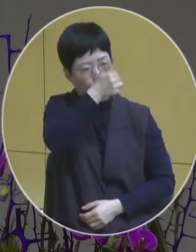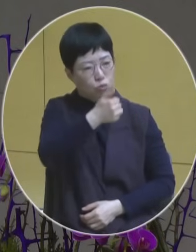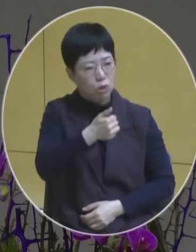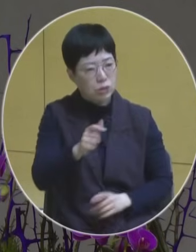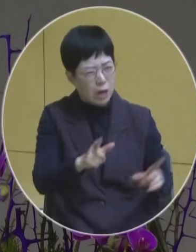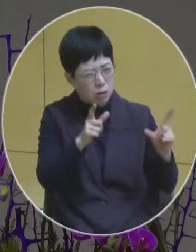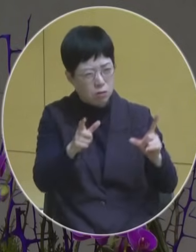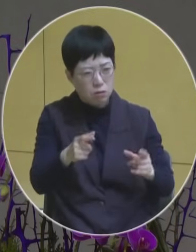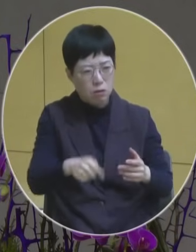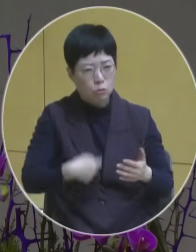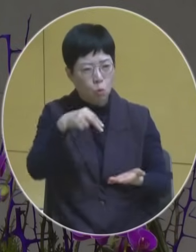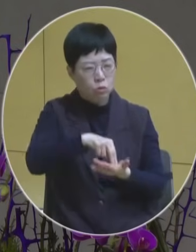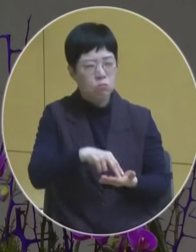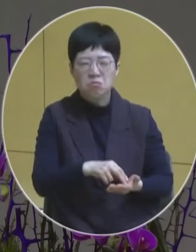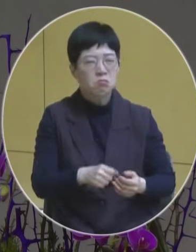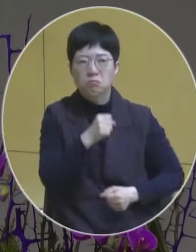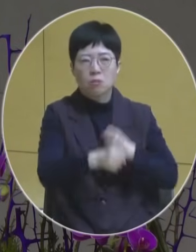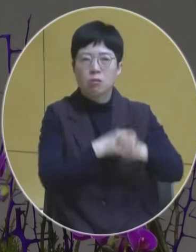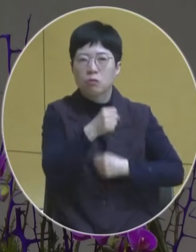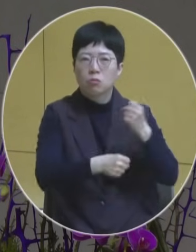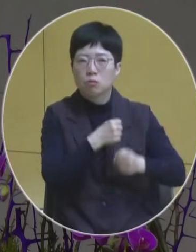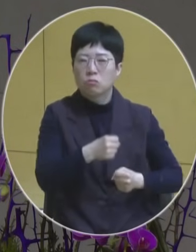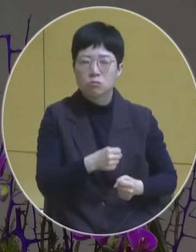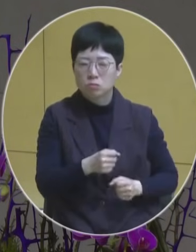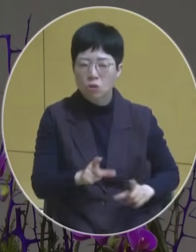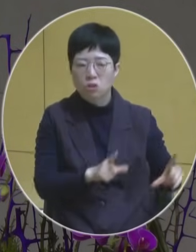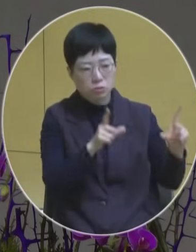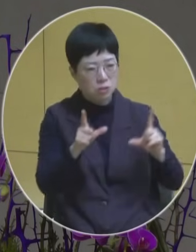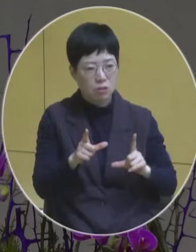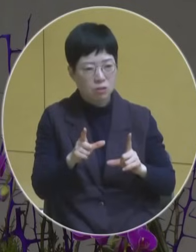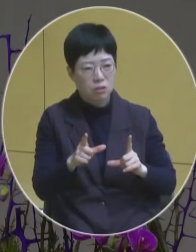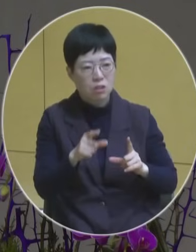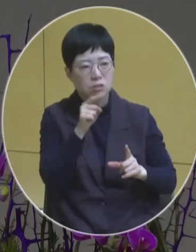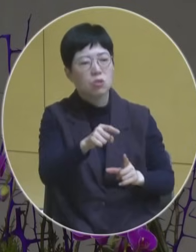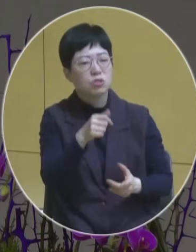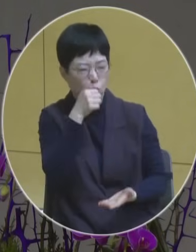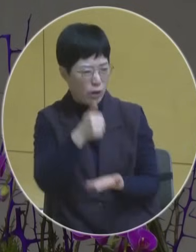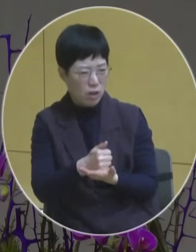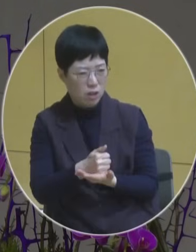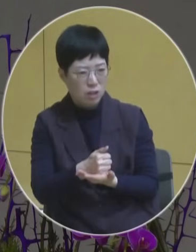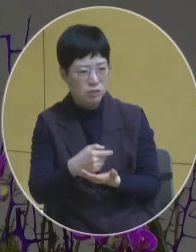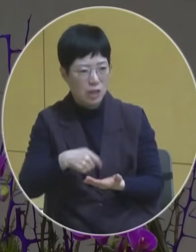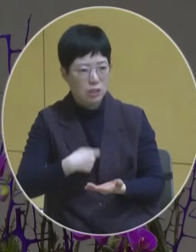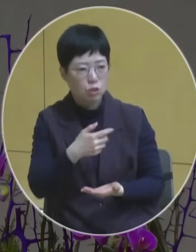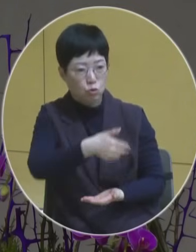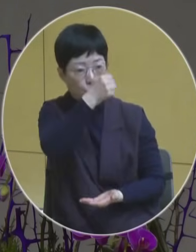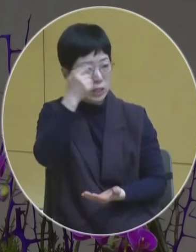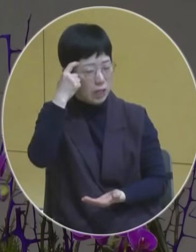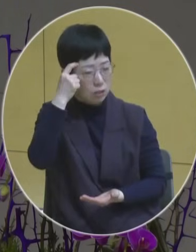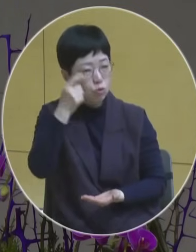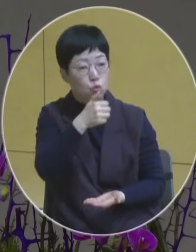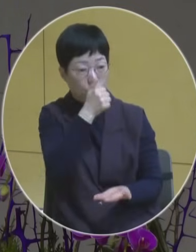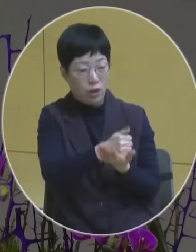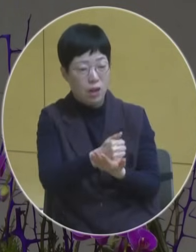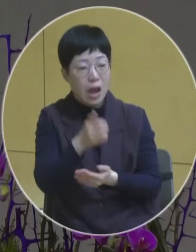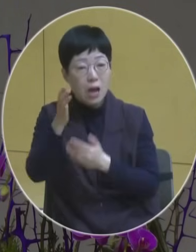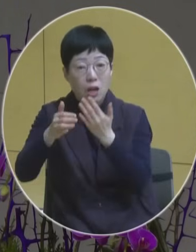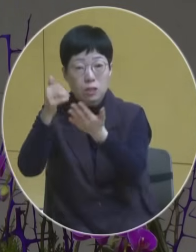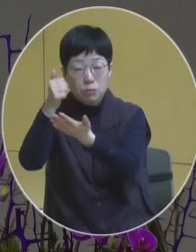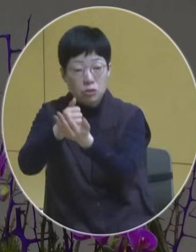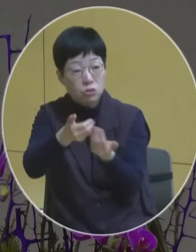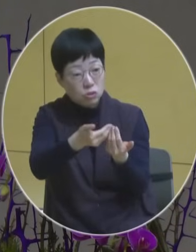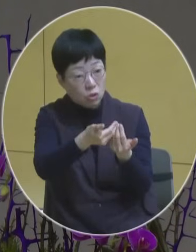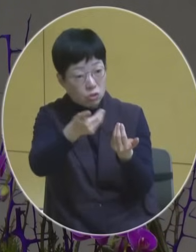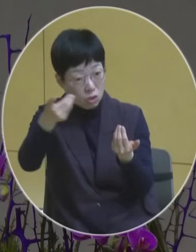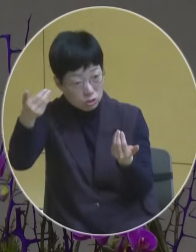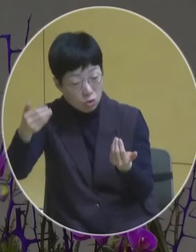살아보려고 독립운동을 했죠. 자주독립을 했죠. 그것을 성경은 죄라고 얘기합니다. 그리고 그 하나님으로부터 떨어져